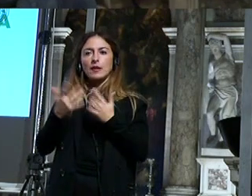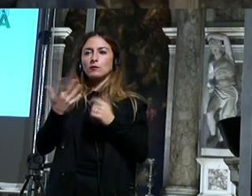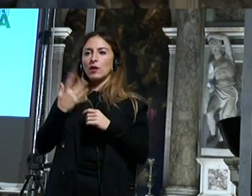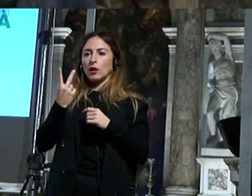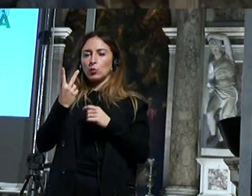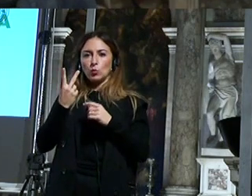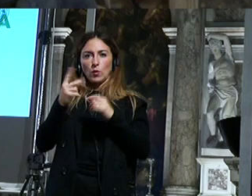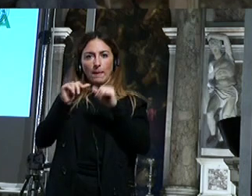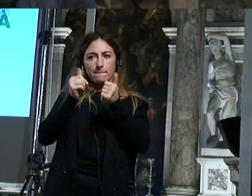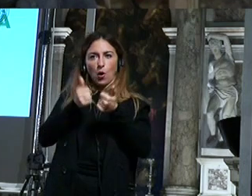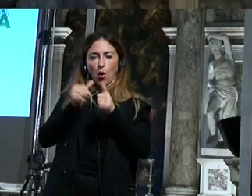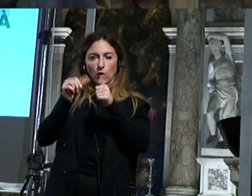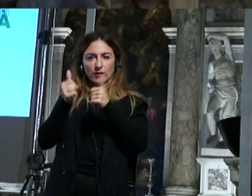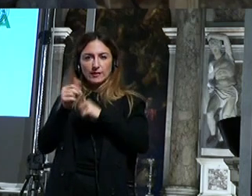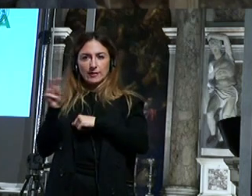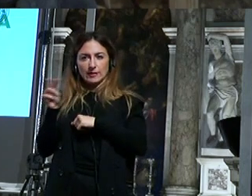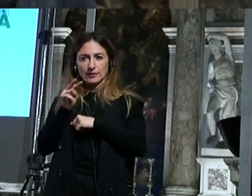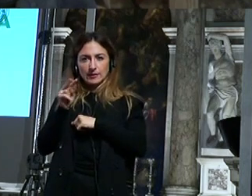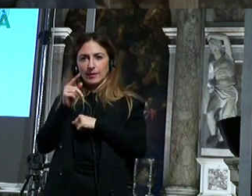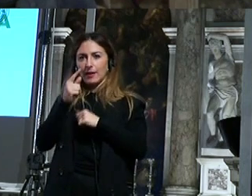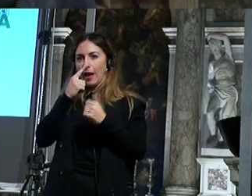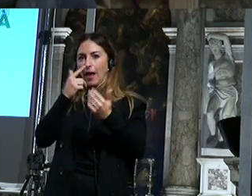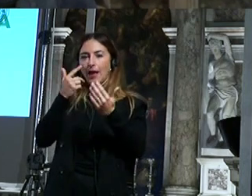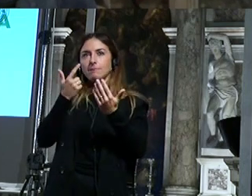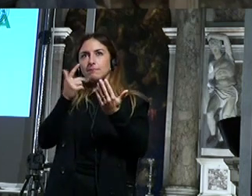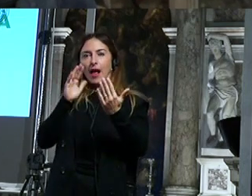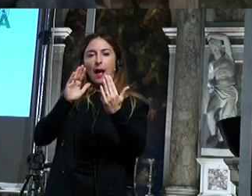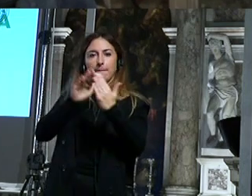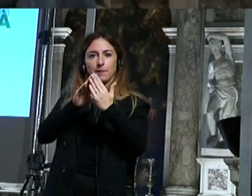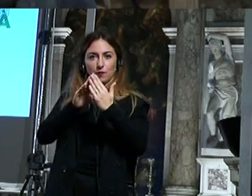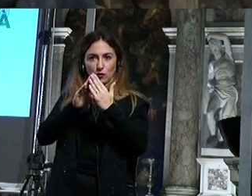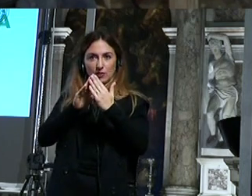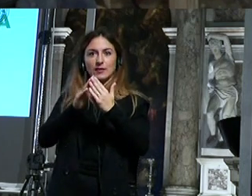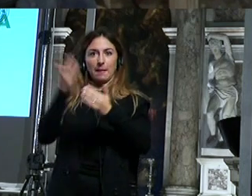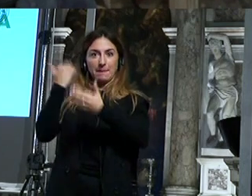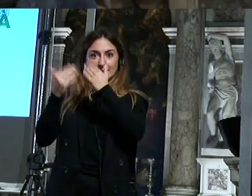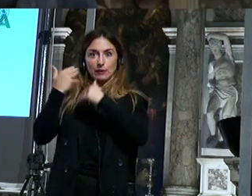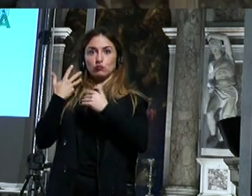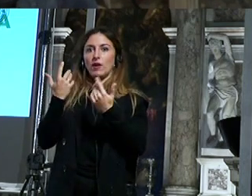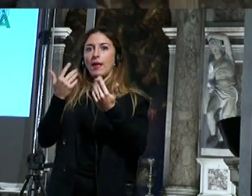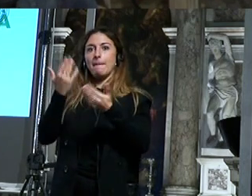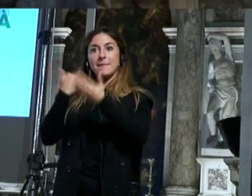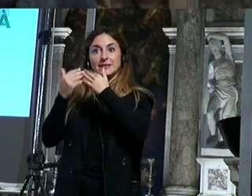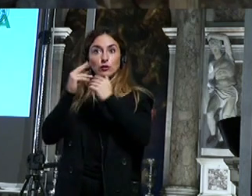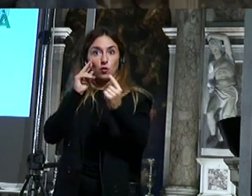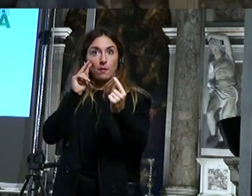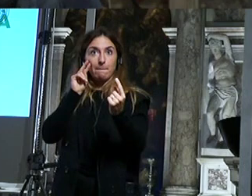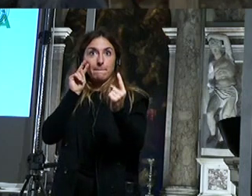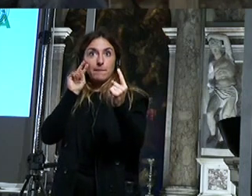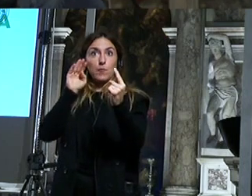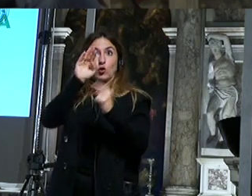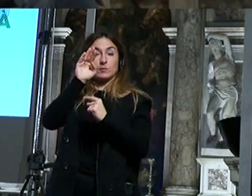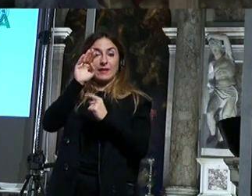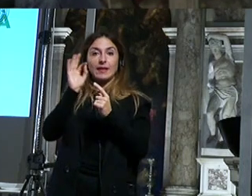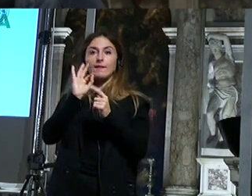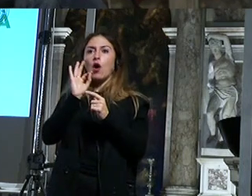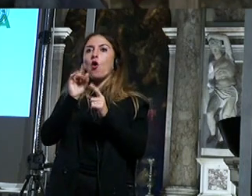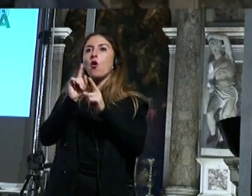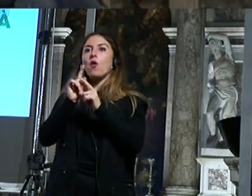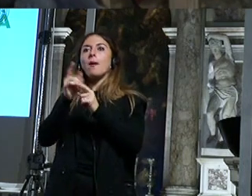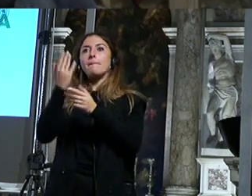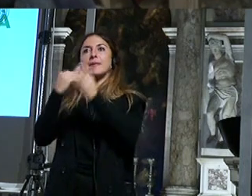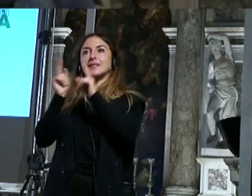due modi, in qualche modo, di approcciare il passato come una prospettiva o il passato come una